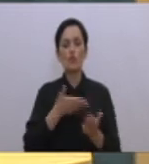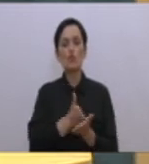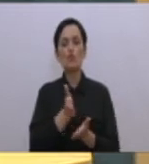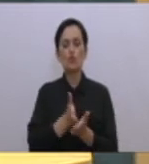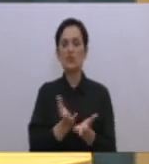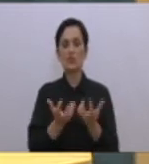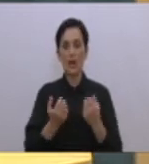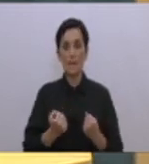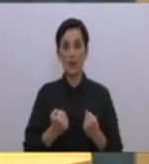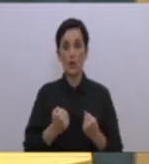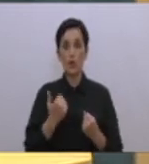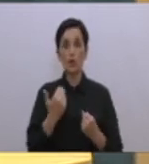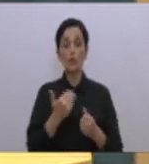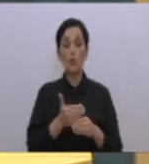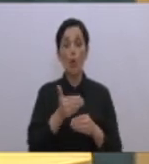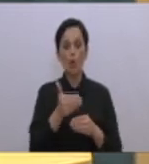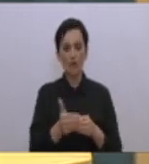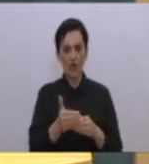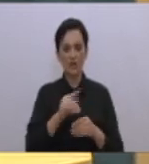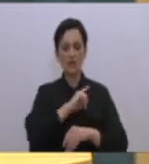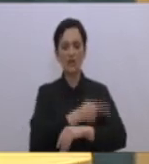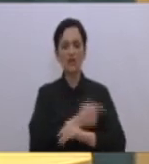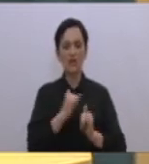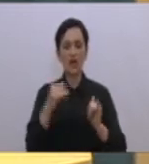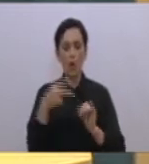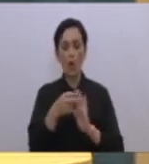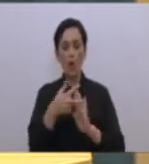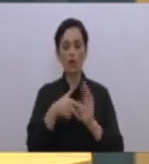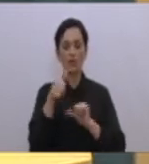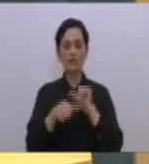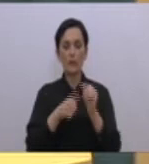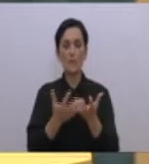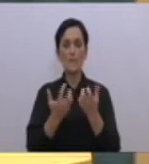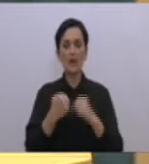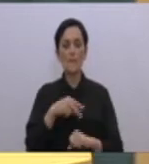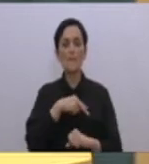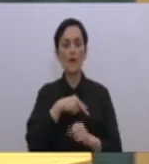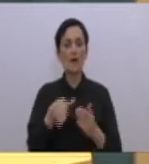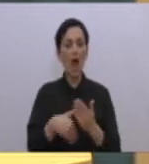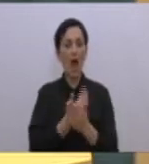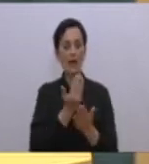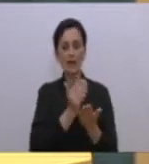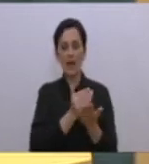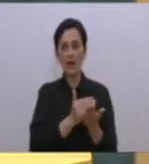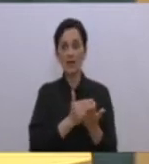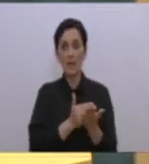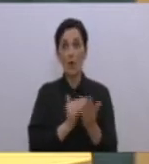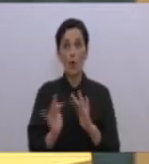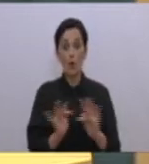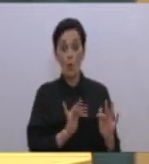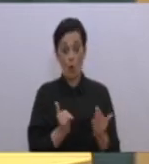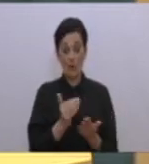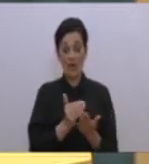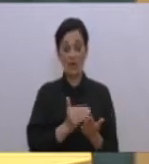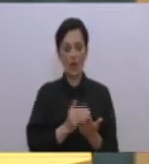შეიძინა, რომელიც მოგვიანებით გამყარდა 2018 წელს მიღებული პარლამენტის ახალი რეგლამენტით. მოქმედი რეგლამენტი